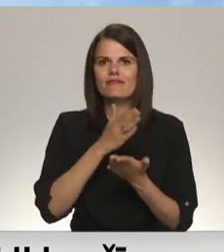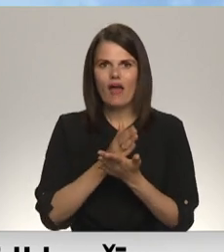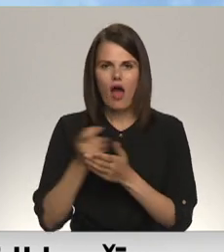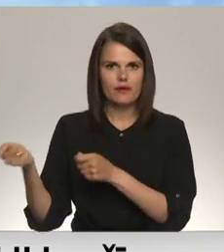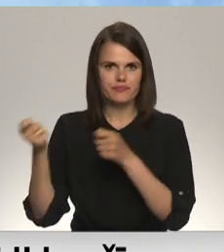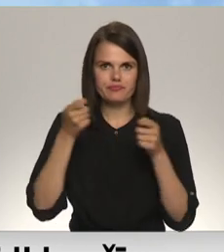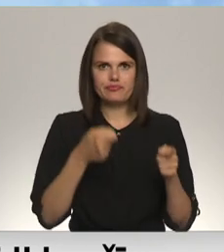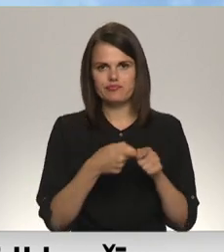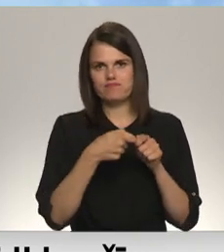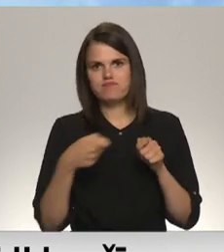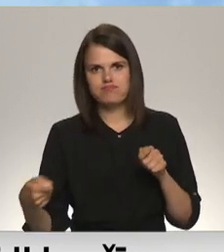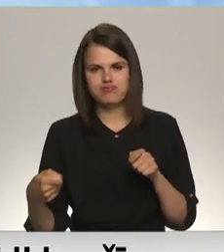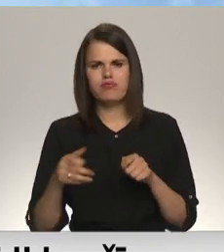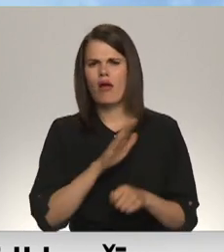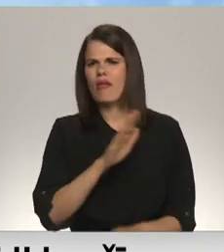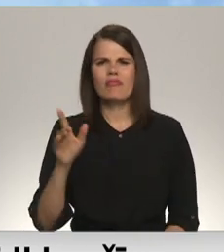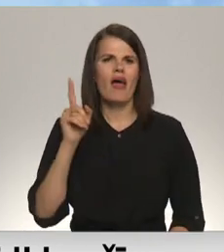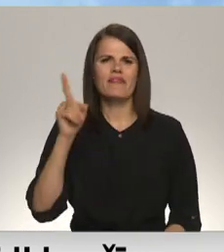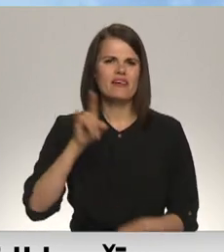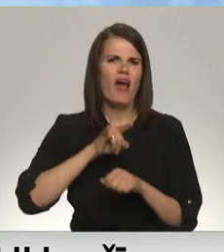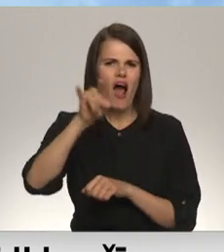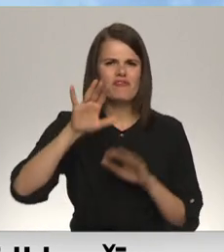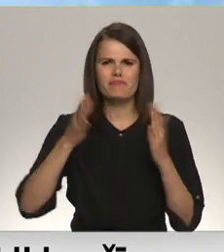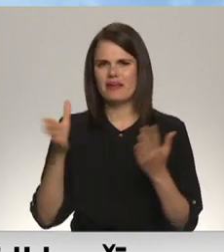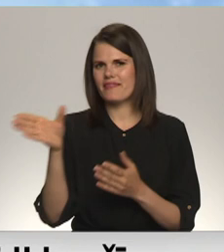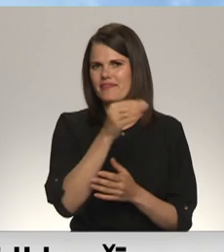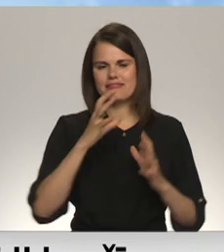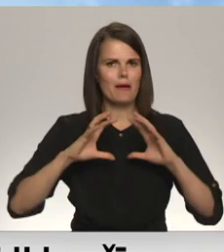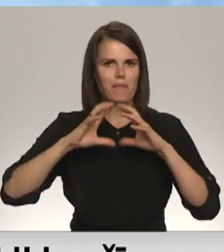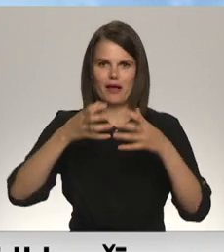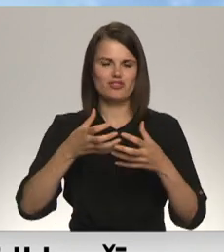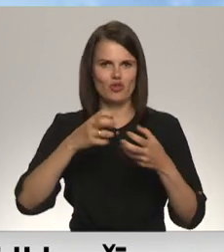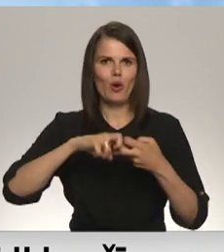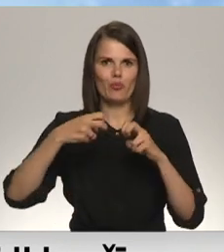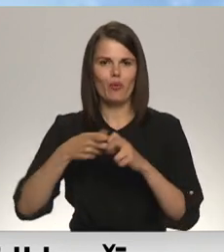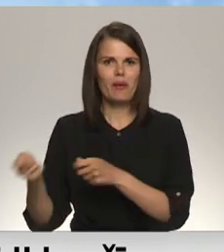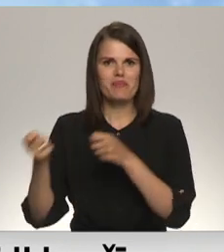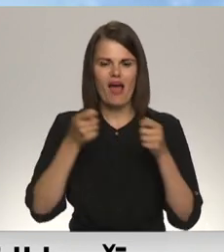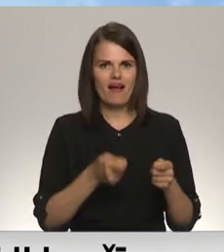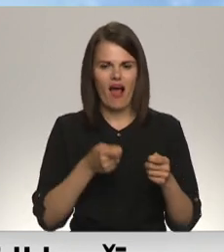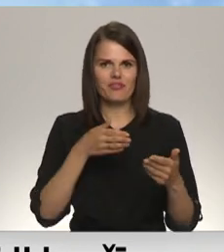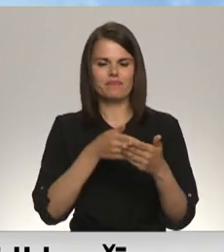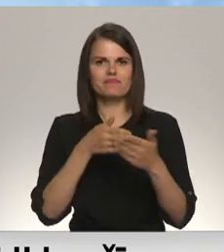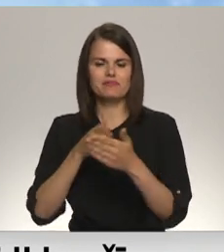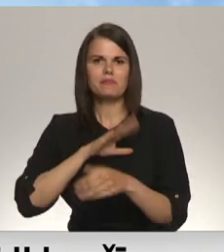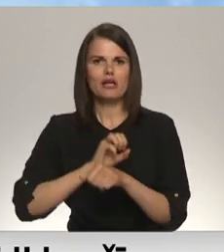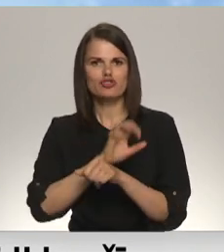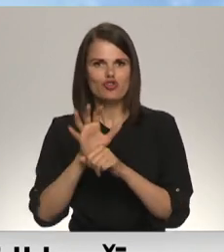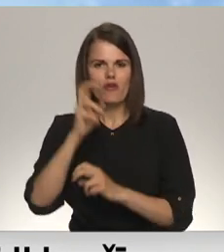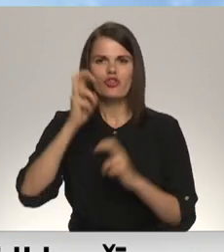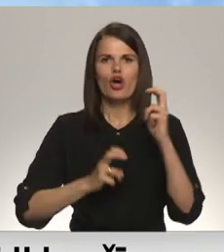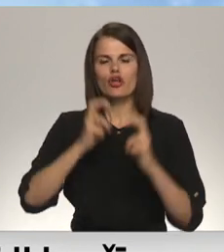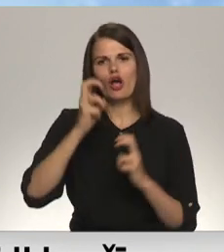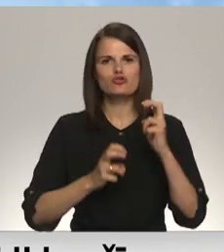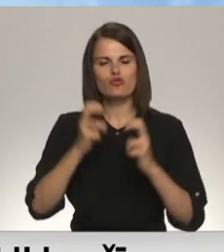ir ne tikai aviācijā, bet visā pasaules tāda tendence pēc Covid, ka ražošana